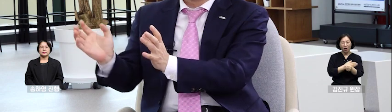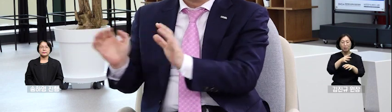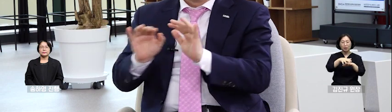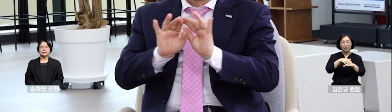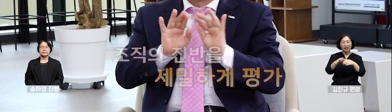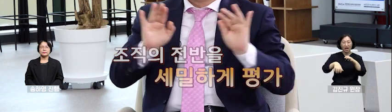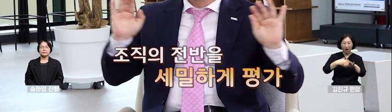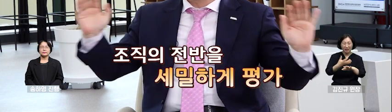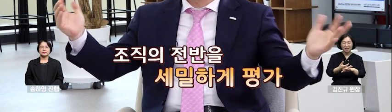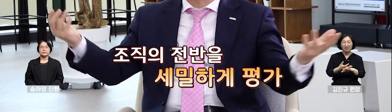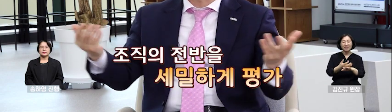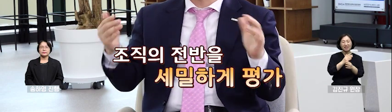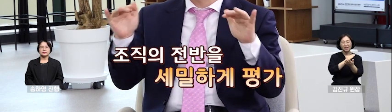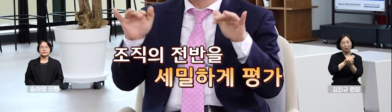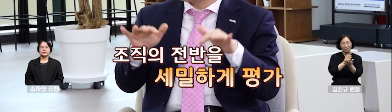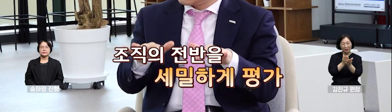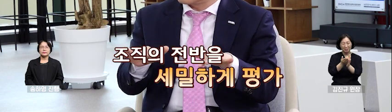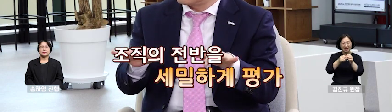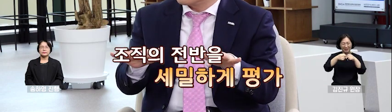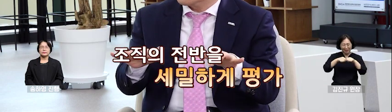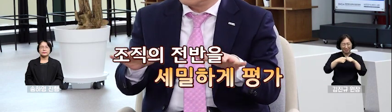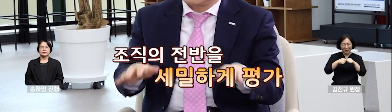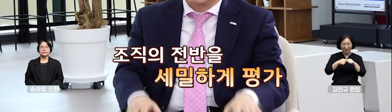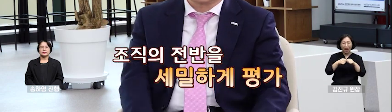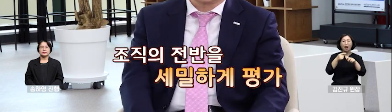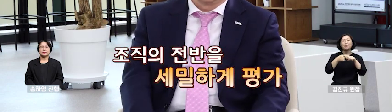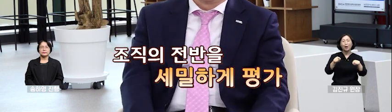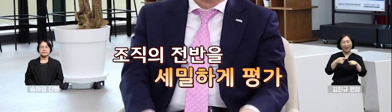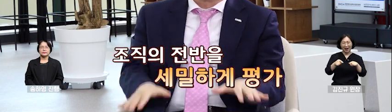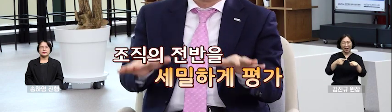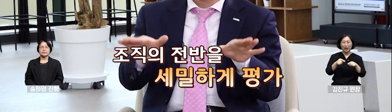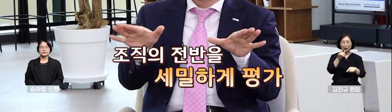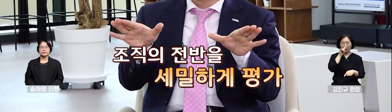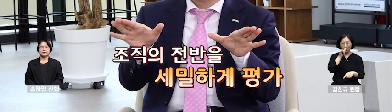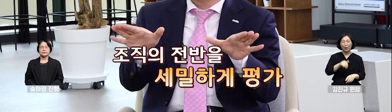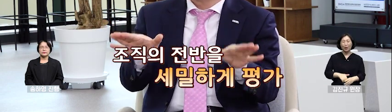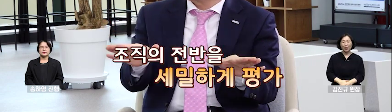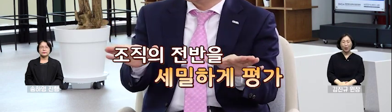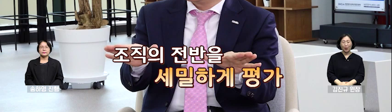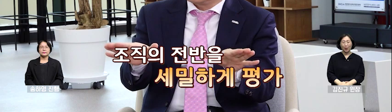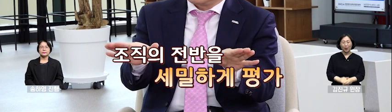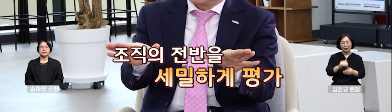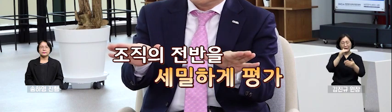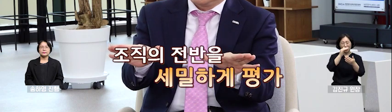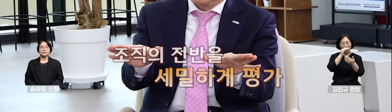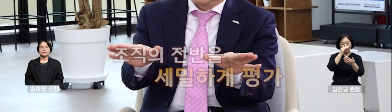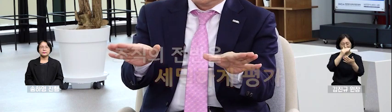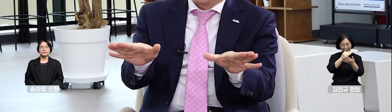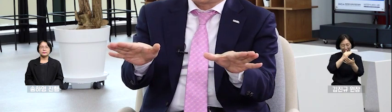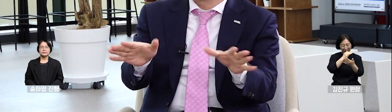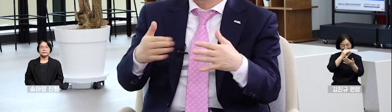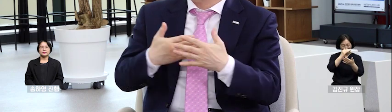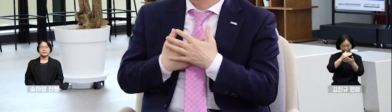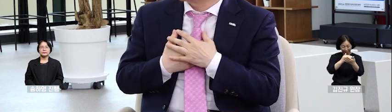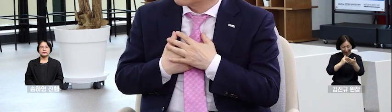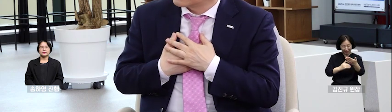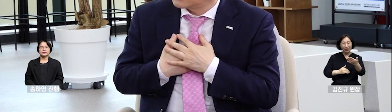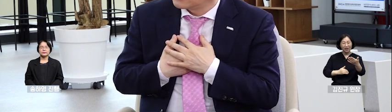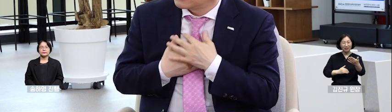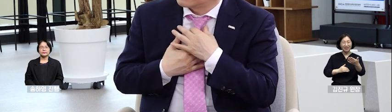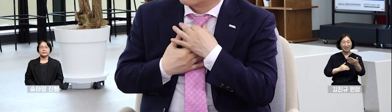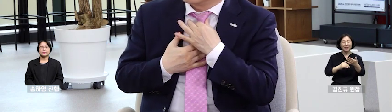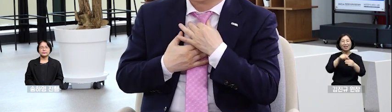사업이 역시 전반적인 걸 아주 세밀하게 들여다 는 민아가 그래서 어떻게 버그 전반적인 걸을 좋게 평가